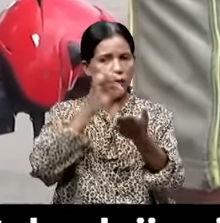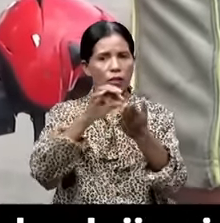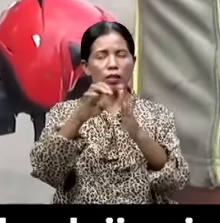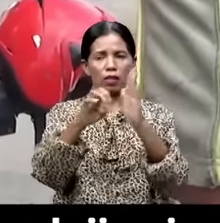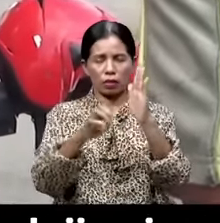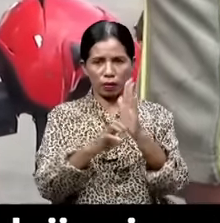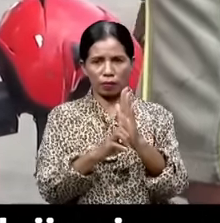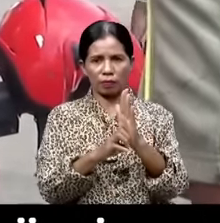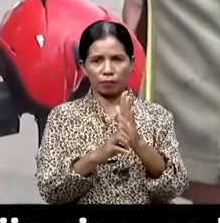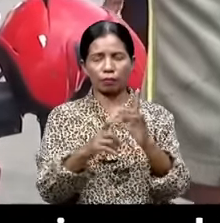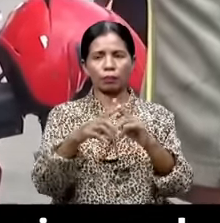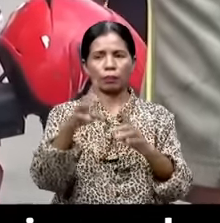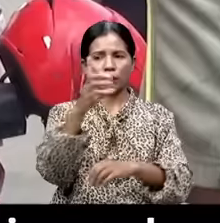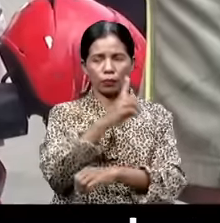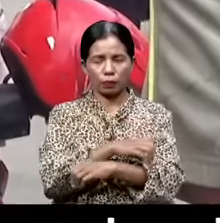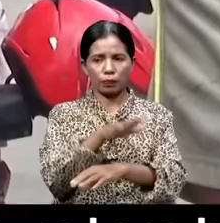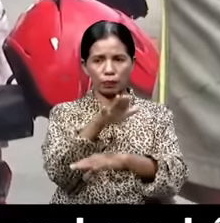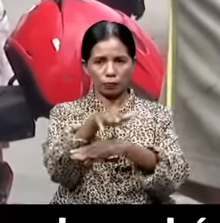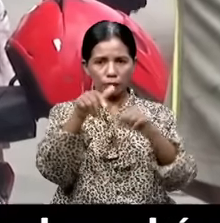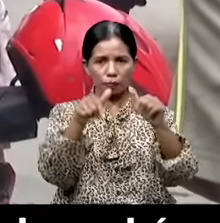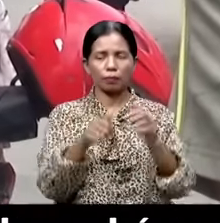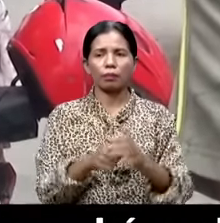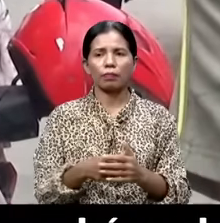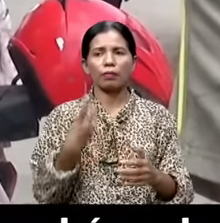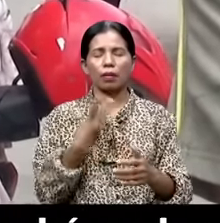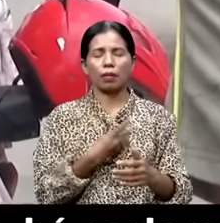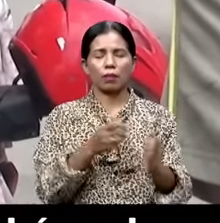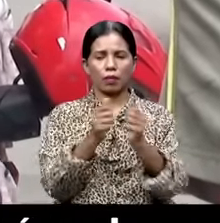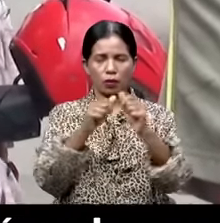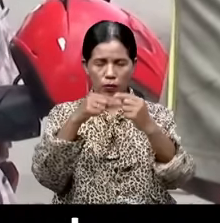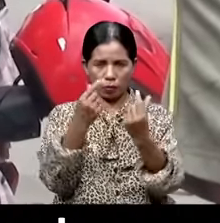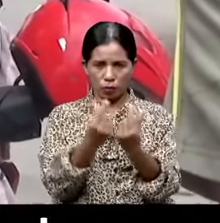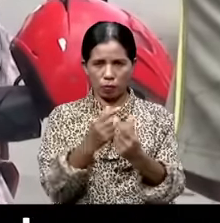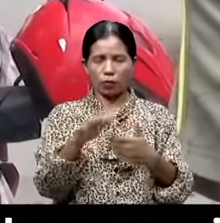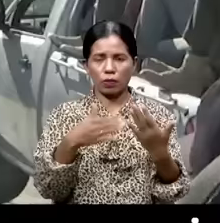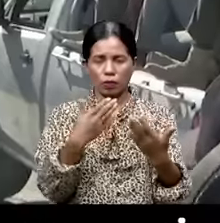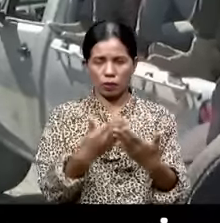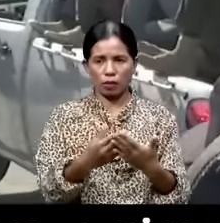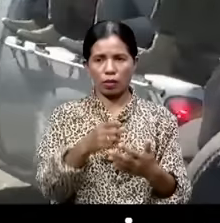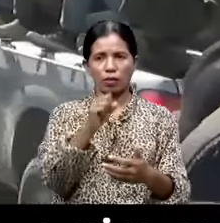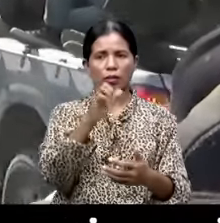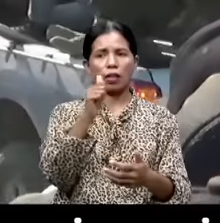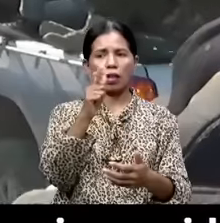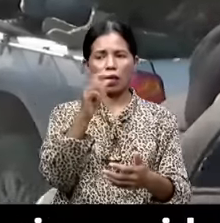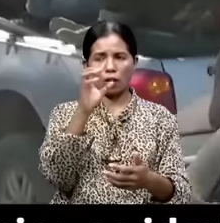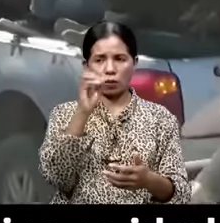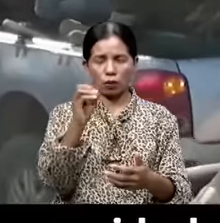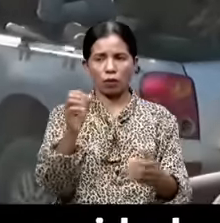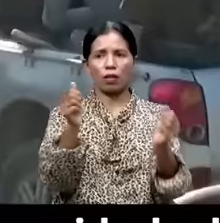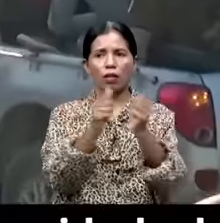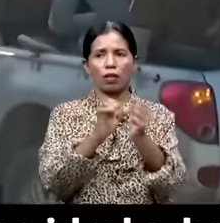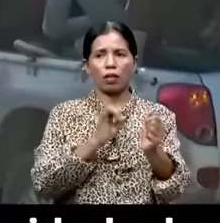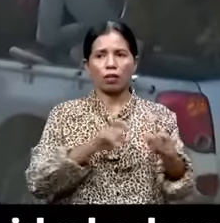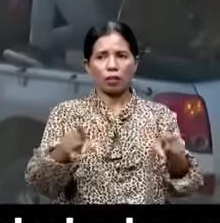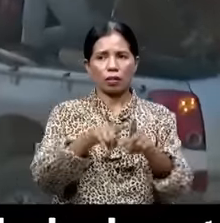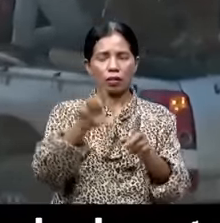nome, o em praia que dene, ami o equipa toma, equipa setor, au Vanessa Sefi